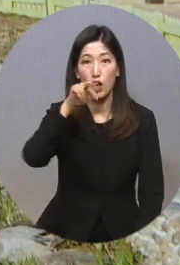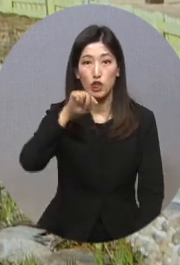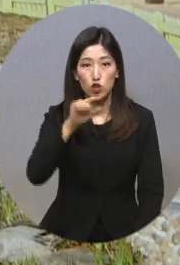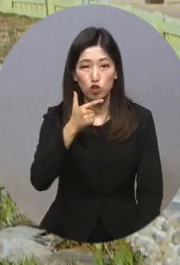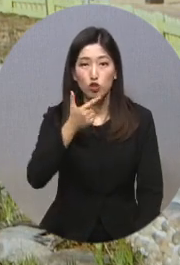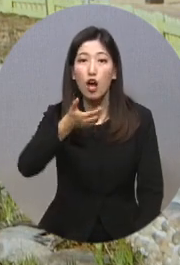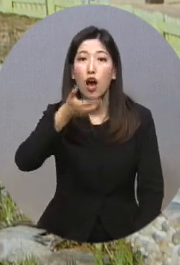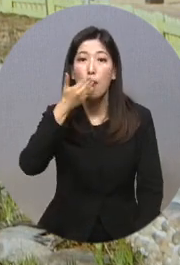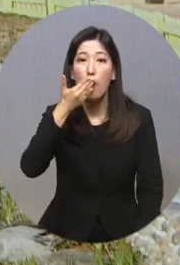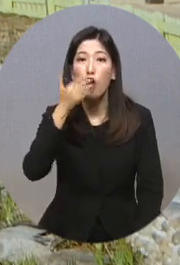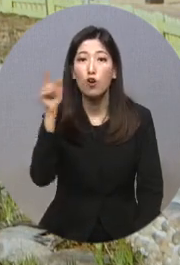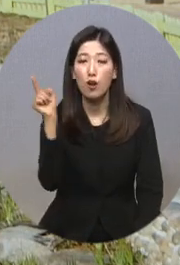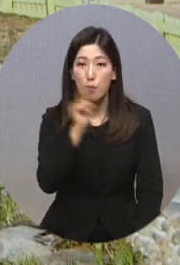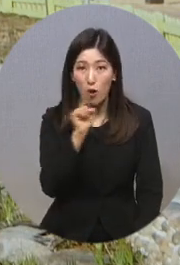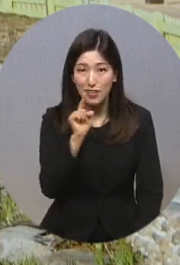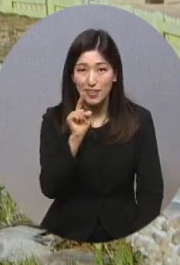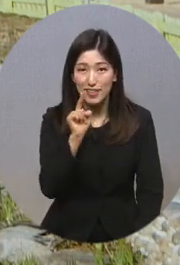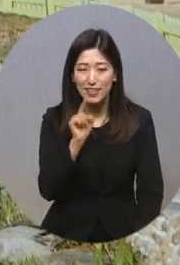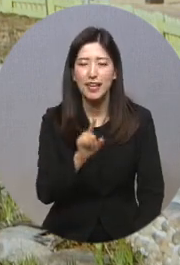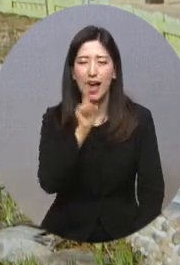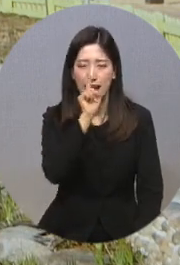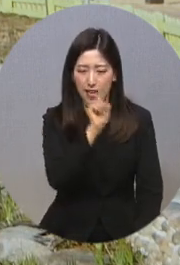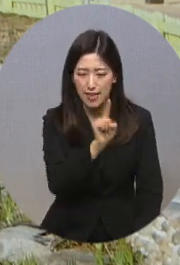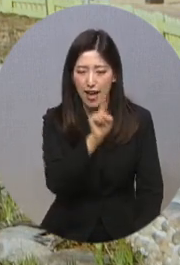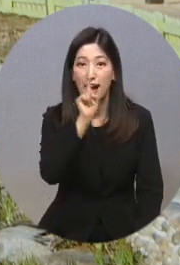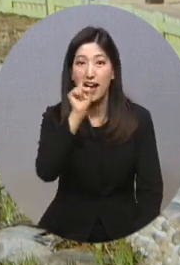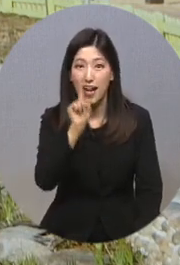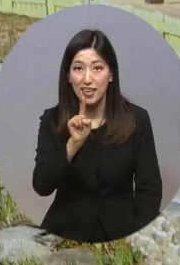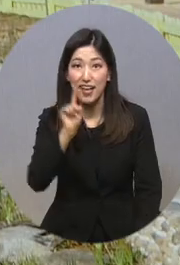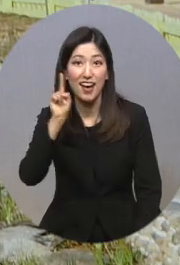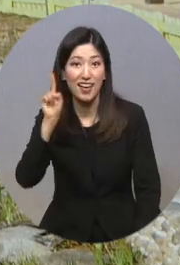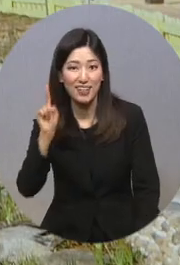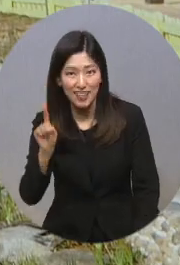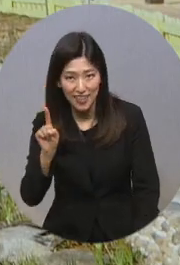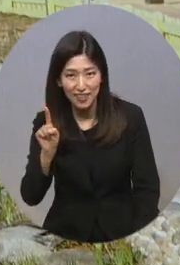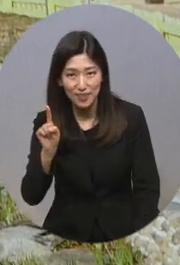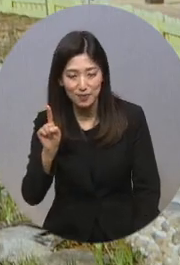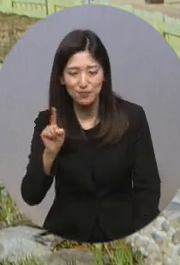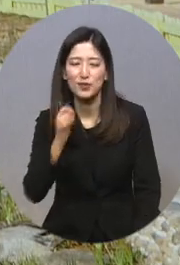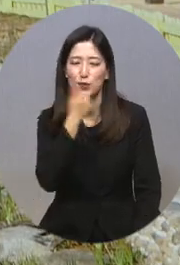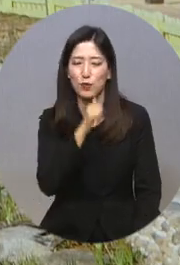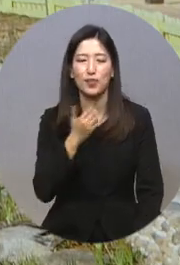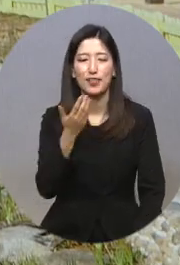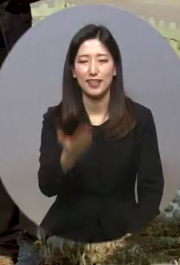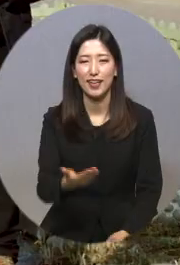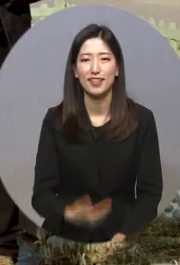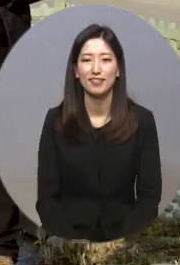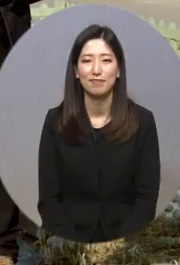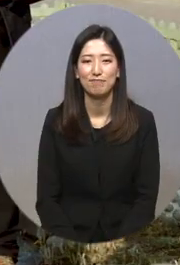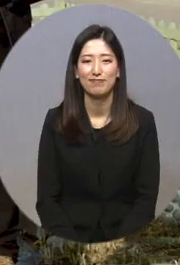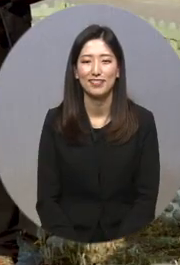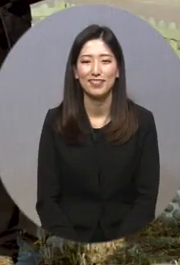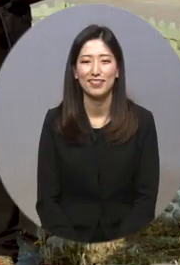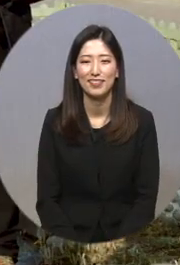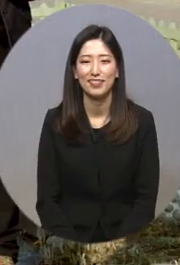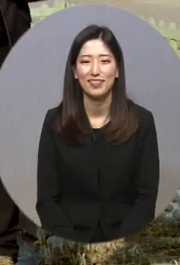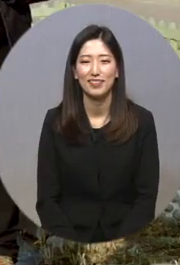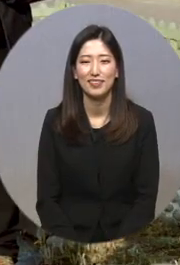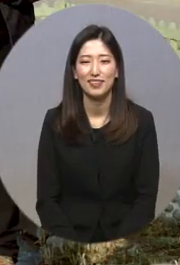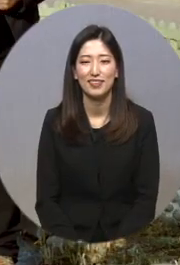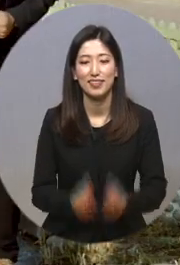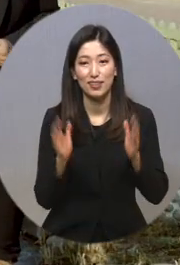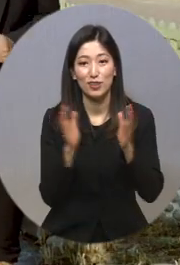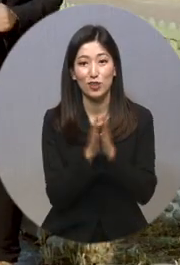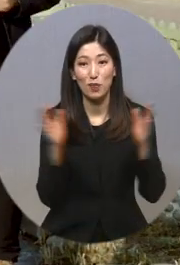먹거리는 무엇인지 하나씩 하나씩 이동 스튜디오로 옮겨서 저희가 소개해드리도록 하겠습니다. 이동 스튜디오로